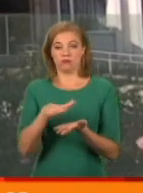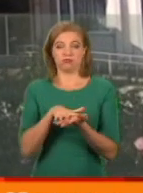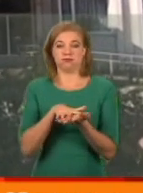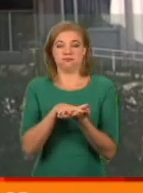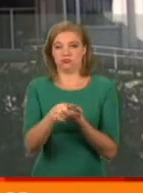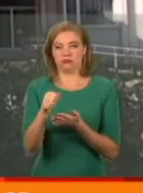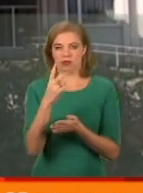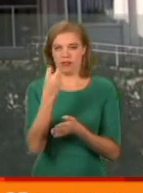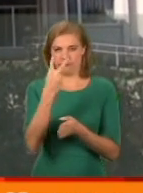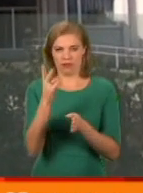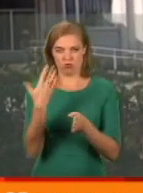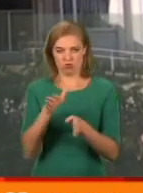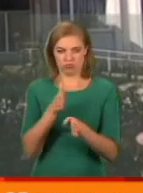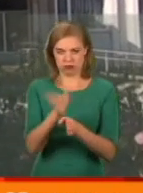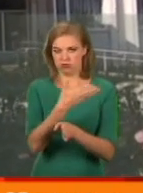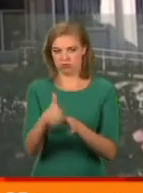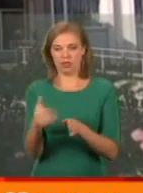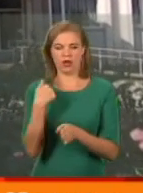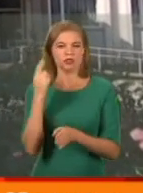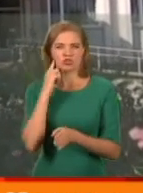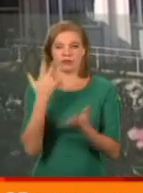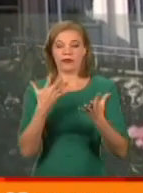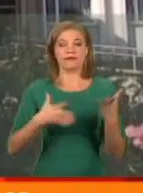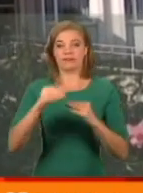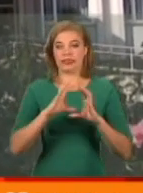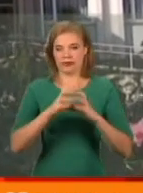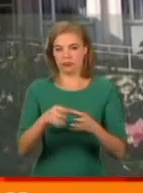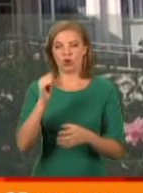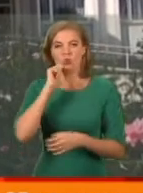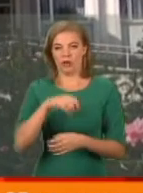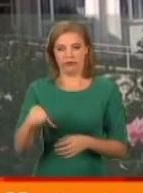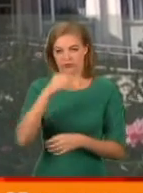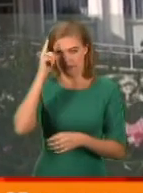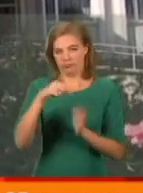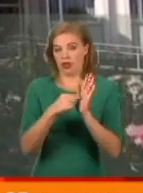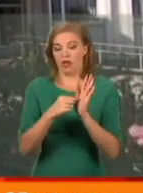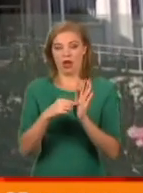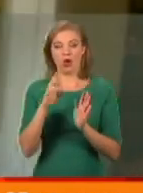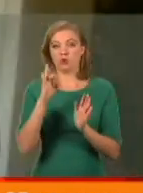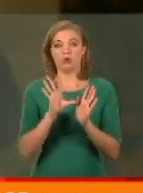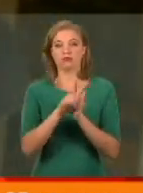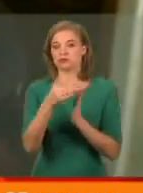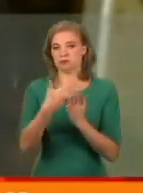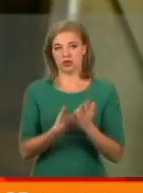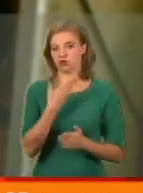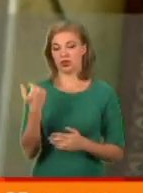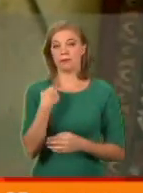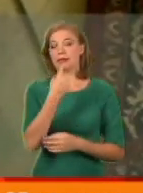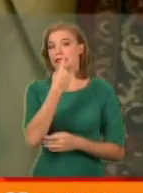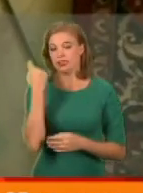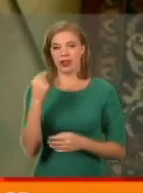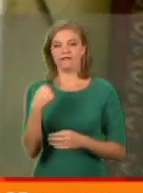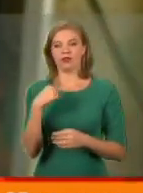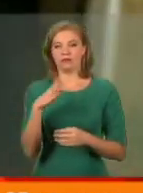прямо пополам, в якому вже слухав, по-моєму, весь мир і вся Україна, воно не внесено в цей перечень. Ми недавно повернули